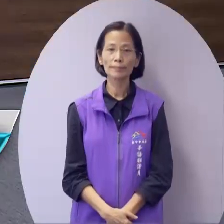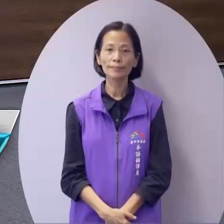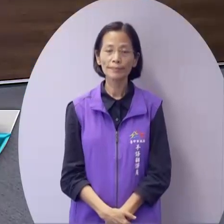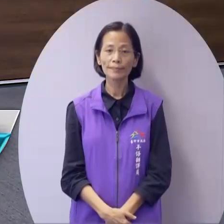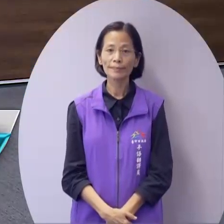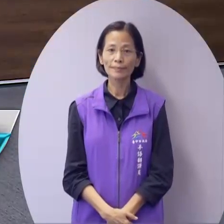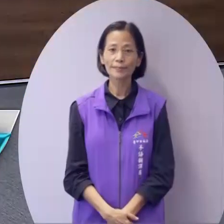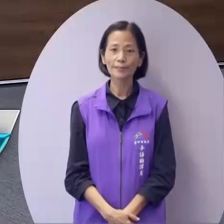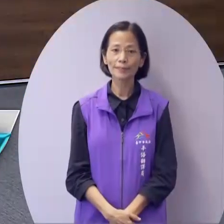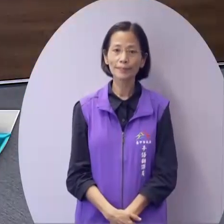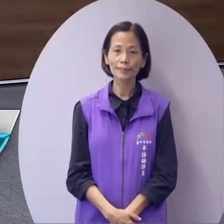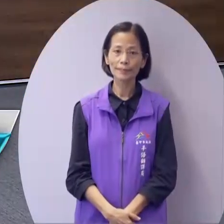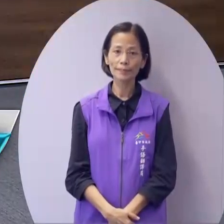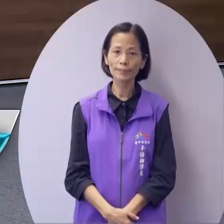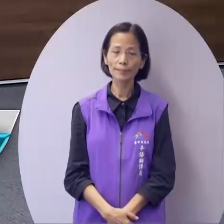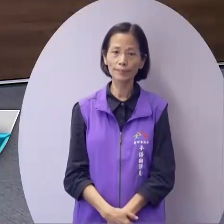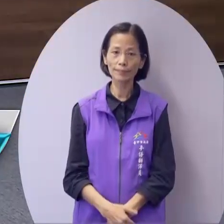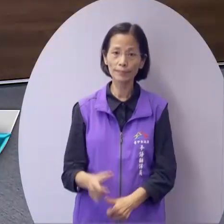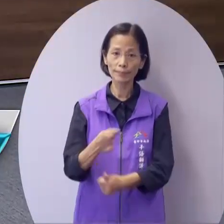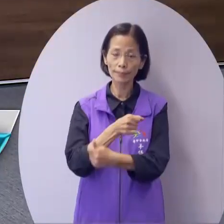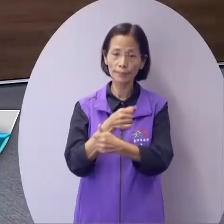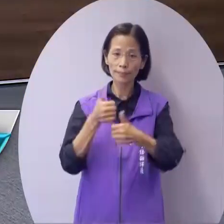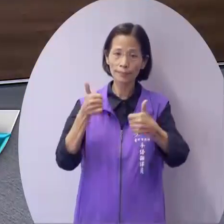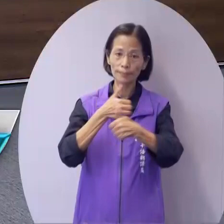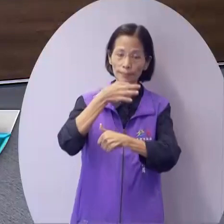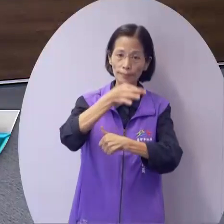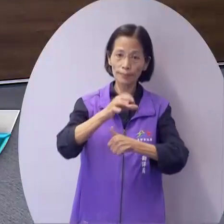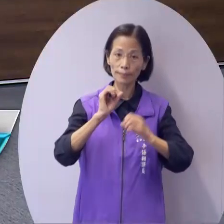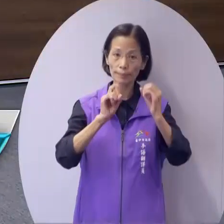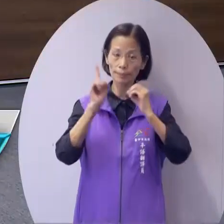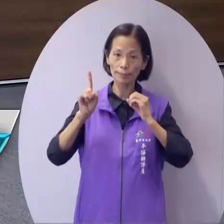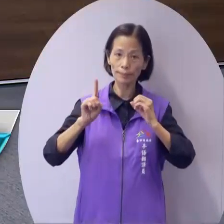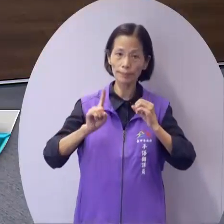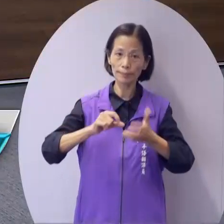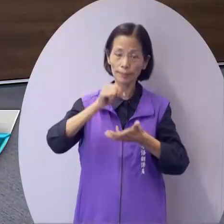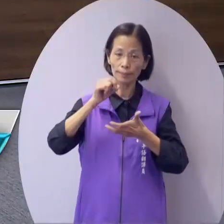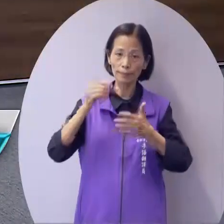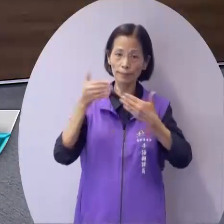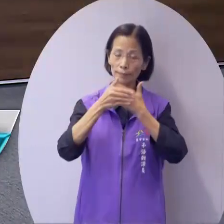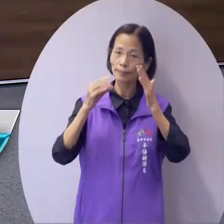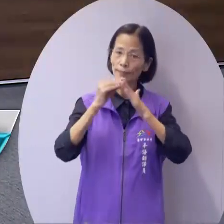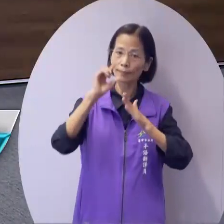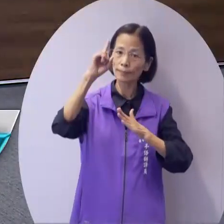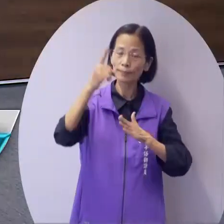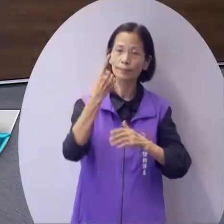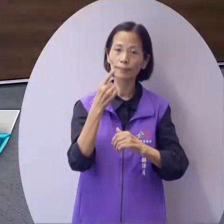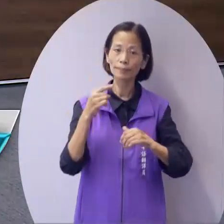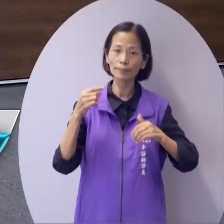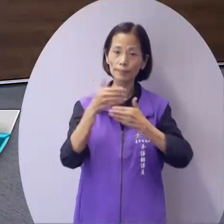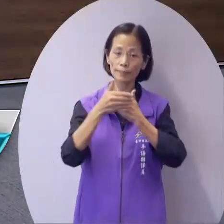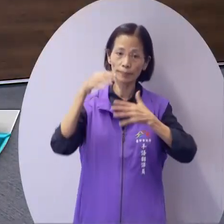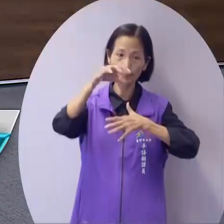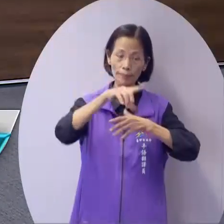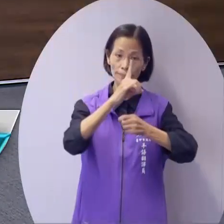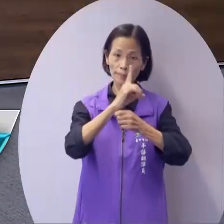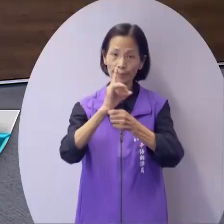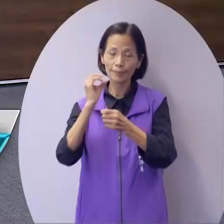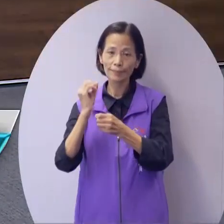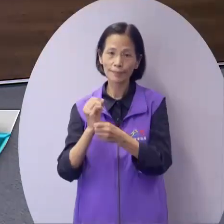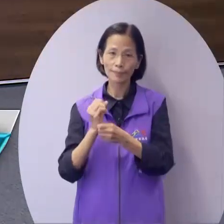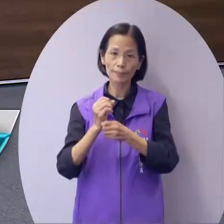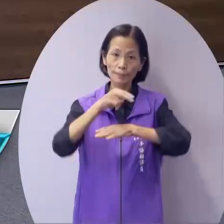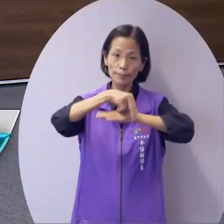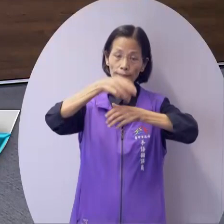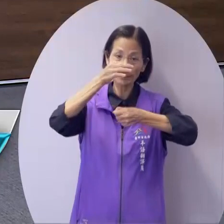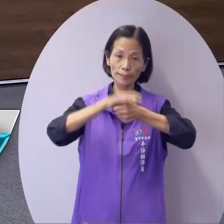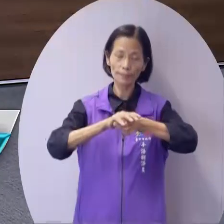案号电交01，提案机关交通局， 案由交通部110年核